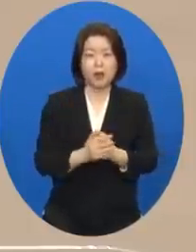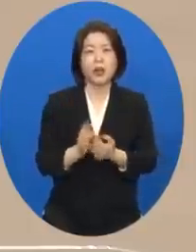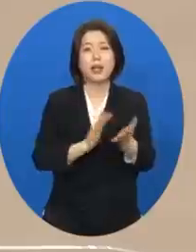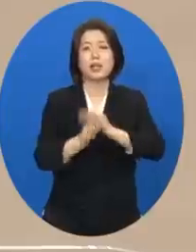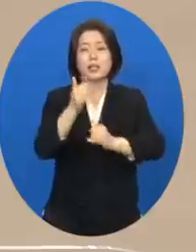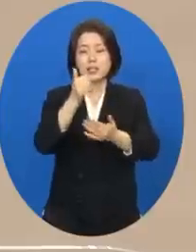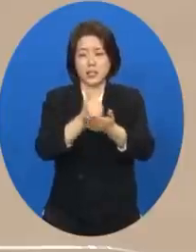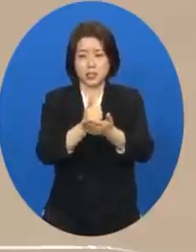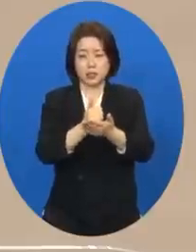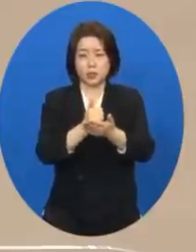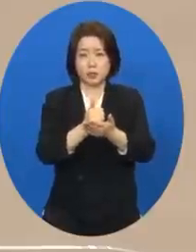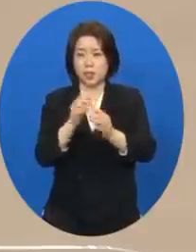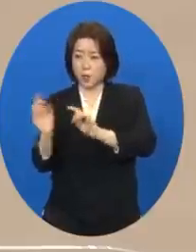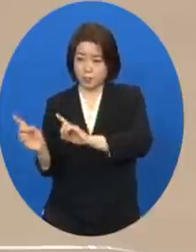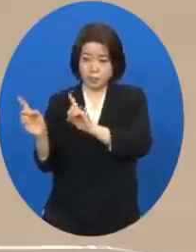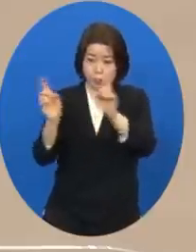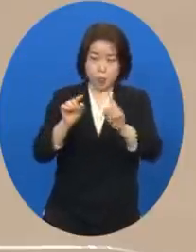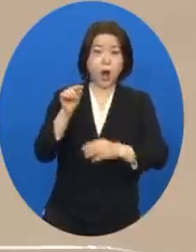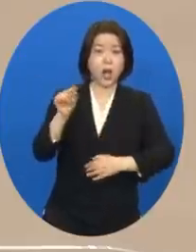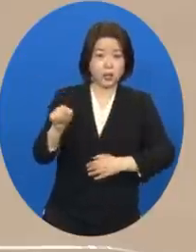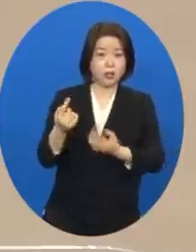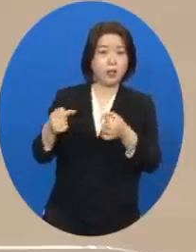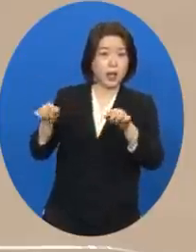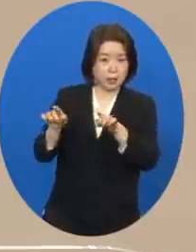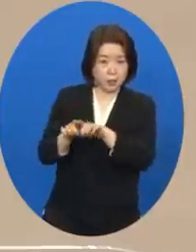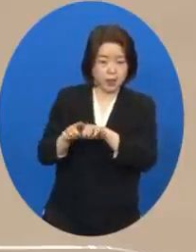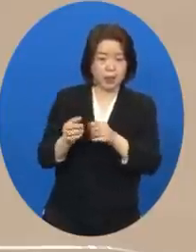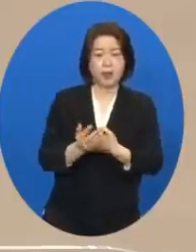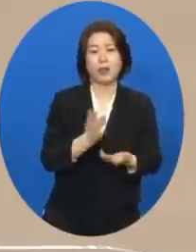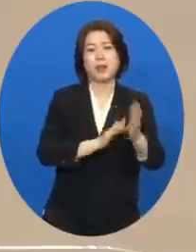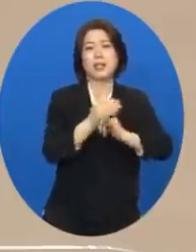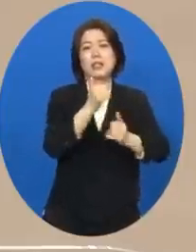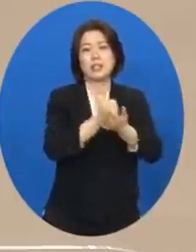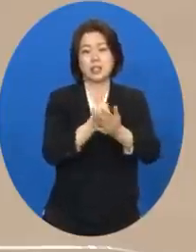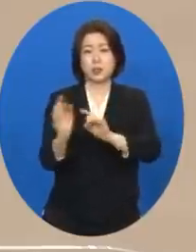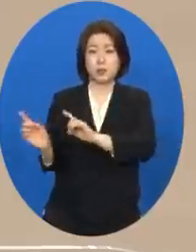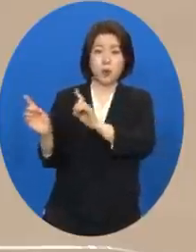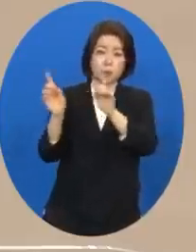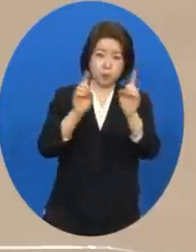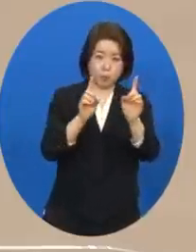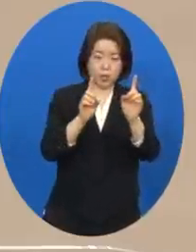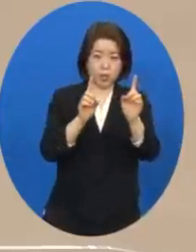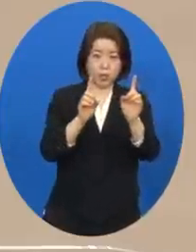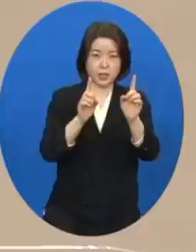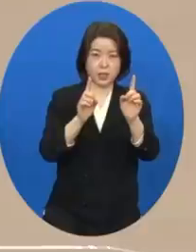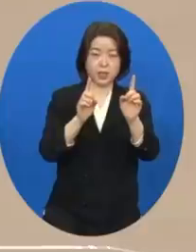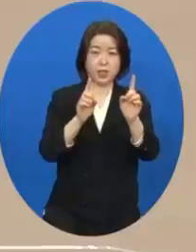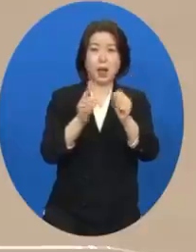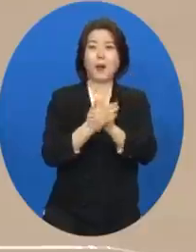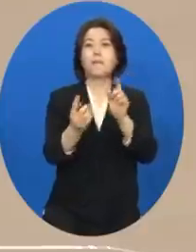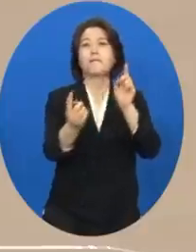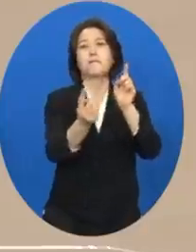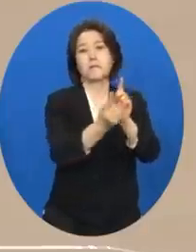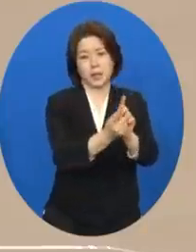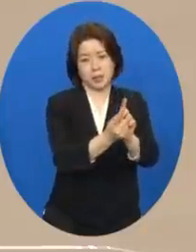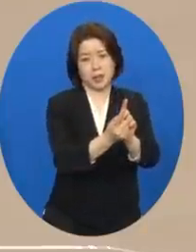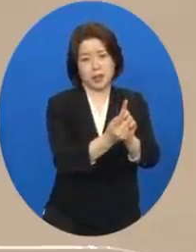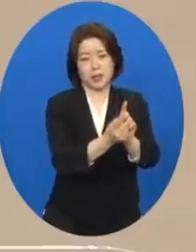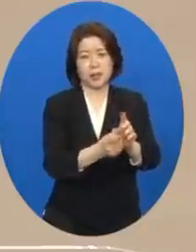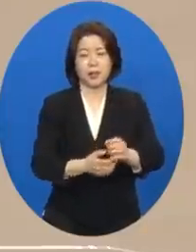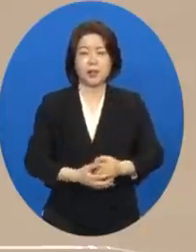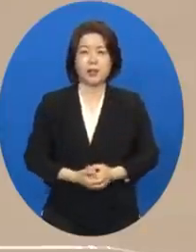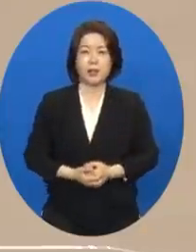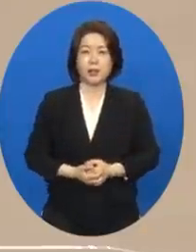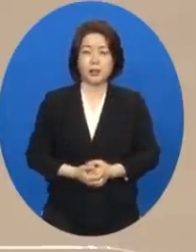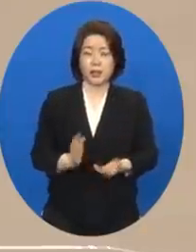부활하셨다는 사실과 함께 예수님의 부활 하신 예수님을 난 났다는 거예요